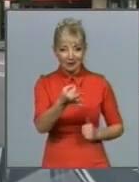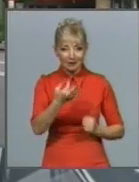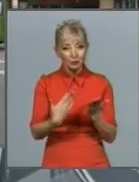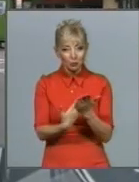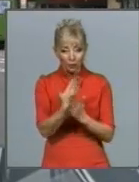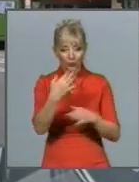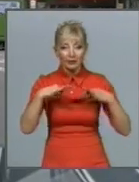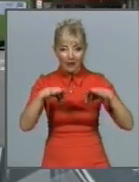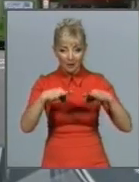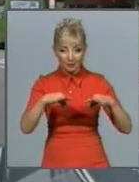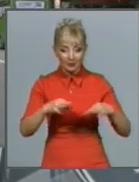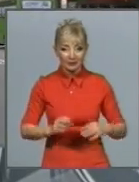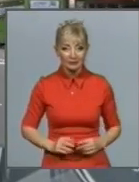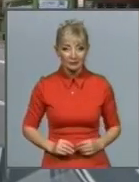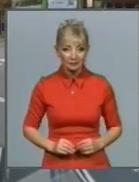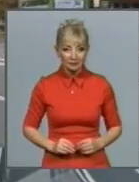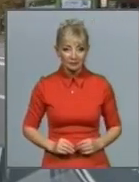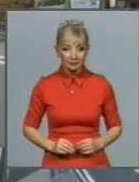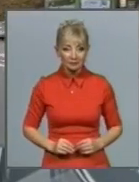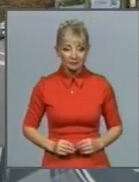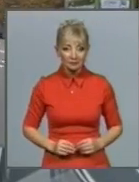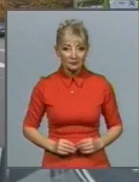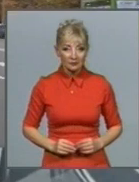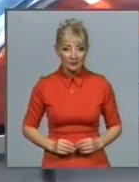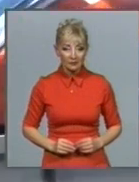Леся Копилюк та Віктор Ноздрачов, Харківські Звістя.